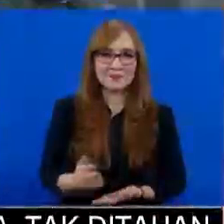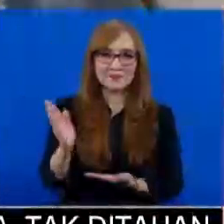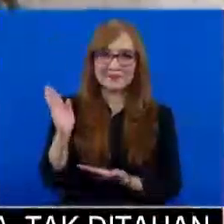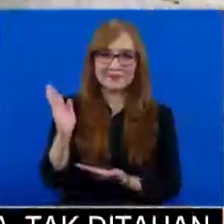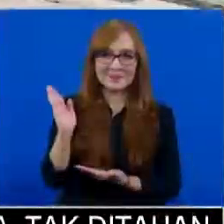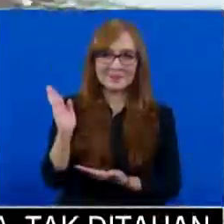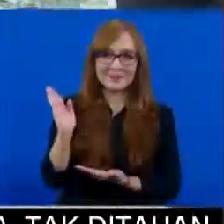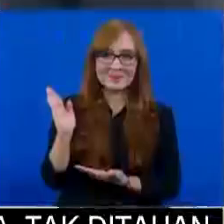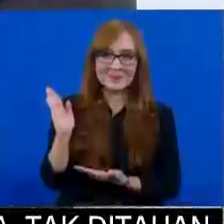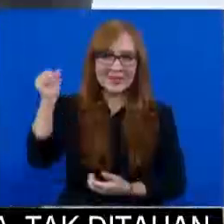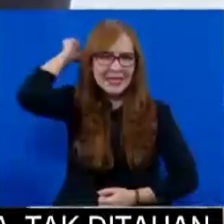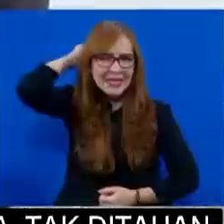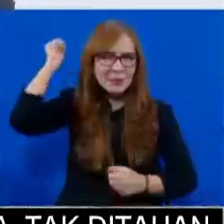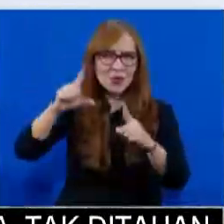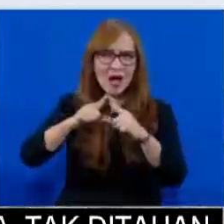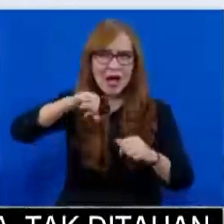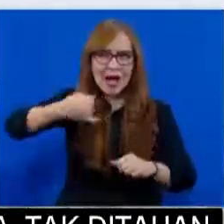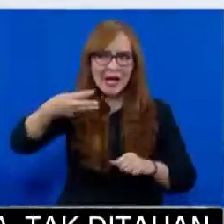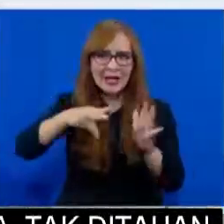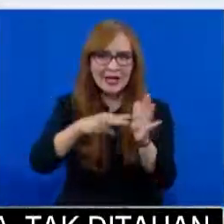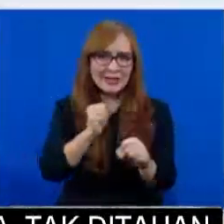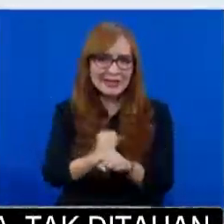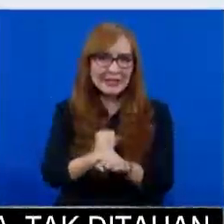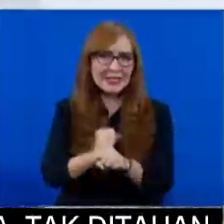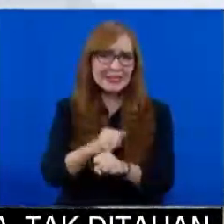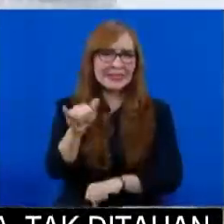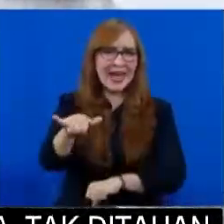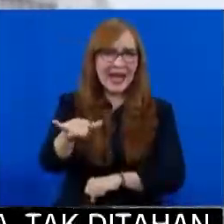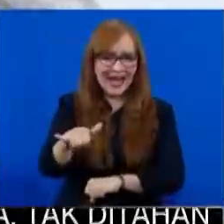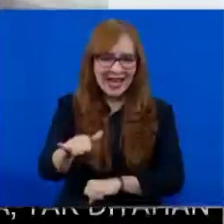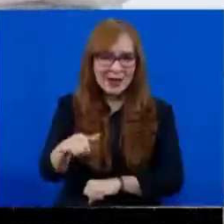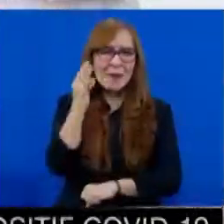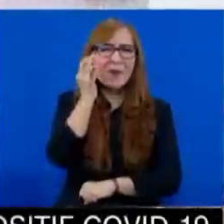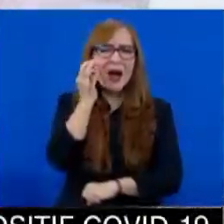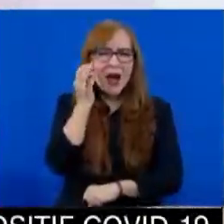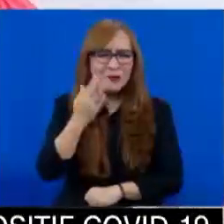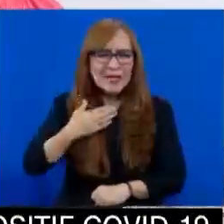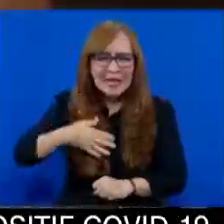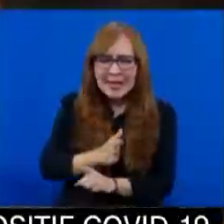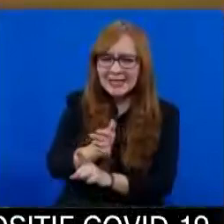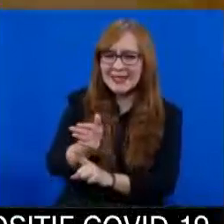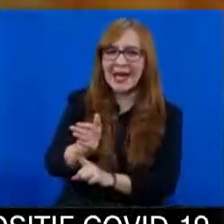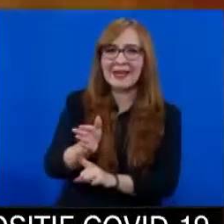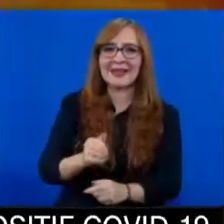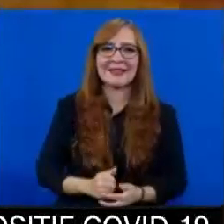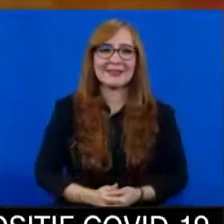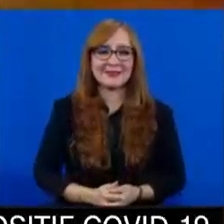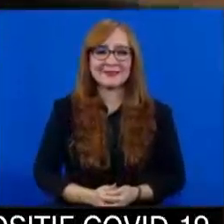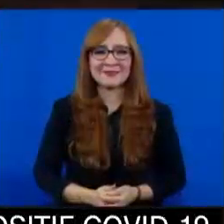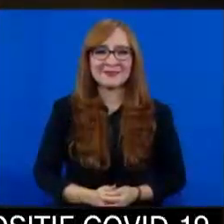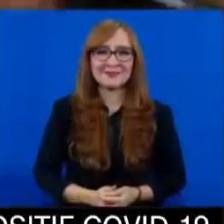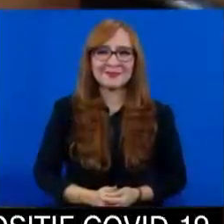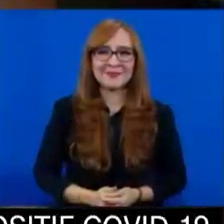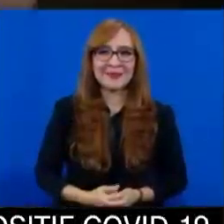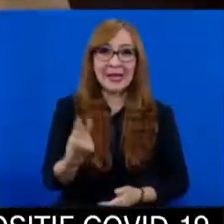Ibu Ajeng ya? Maaf ya, Bu. Tadi kesasar, muter. Ya, makasih ya, Bu. Mari, mari. Meski harga